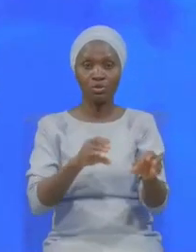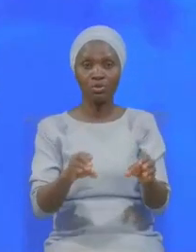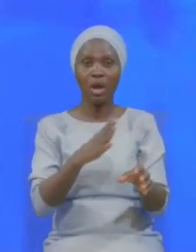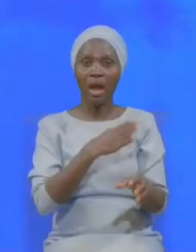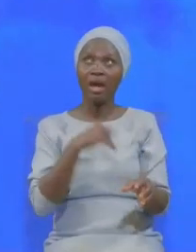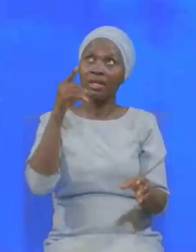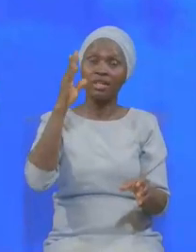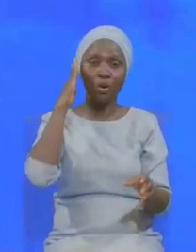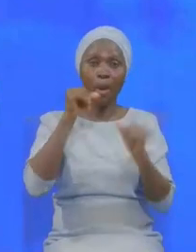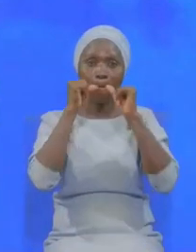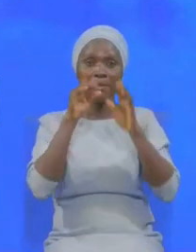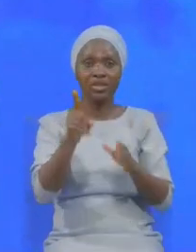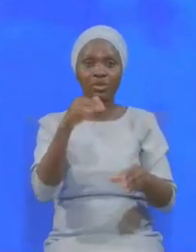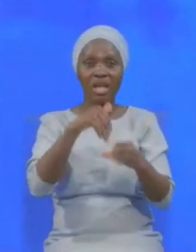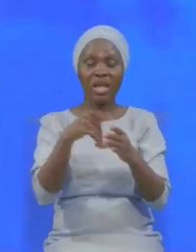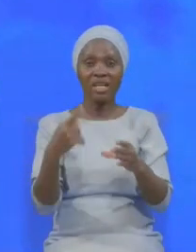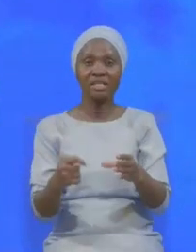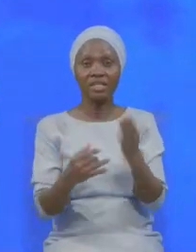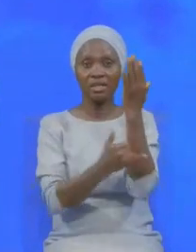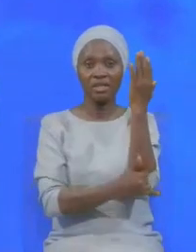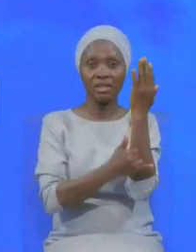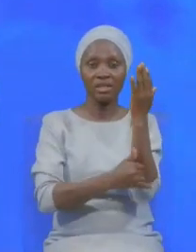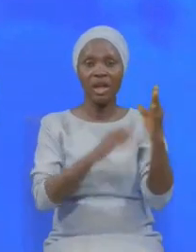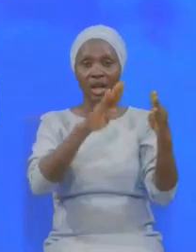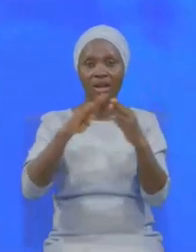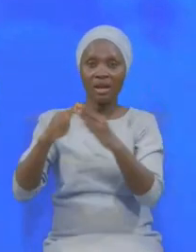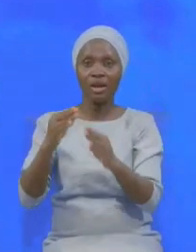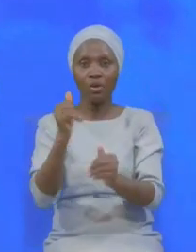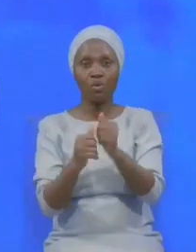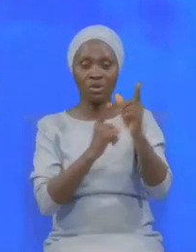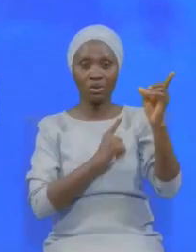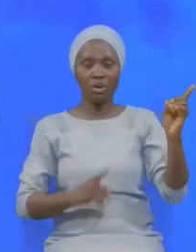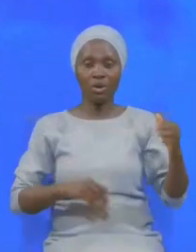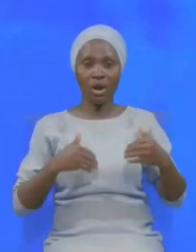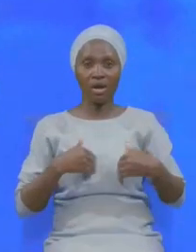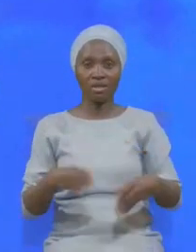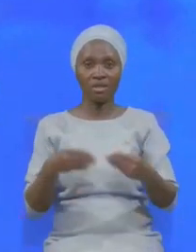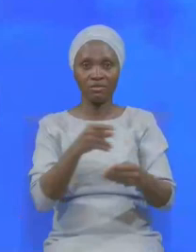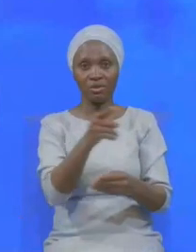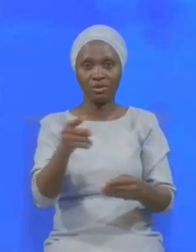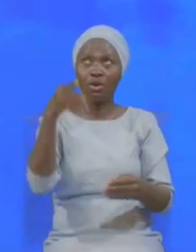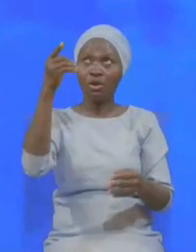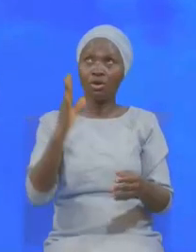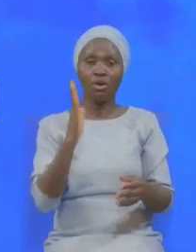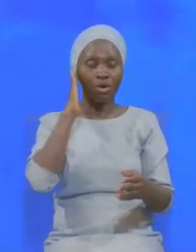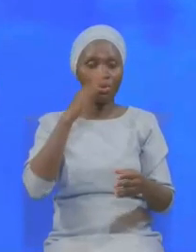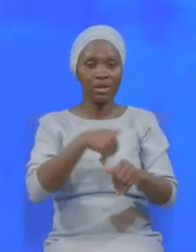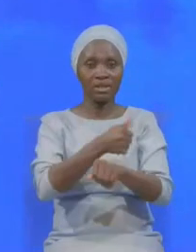Il te bénira dans le pays que l'Éternel, ton Dieu, te donne. Tu seras pour l'Éternel un peuple